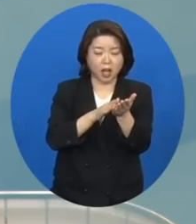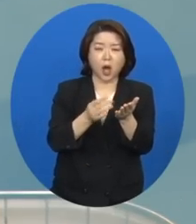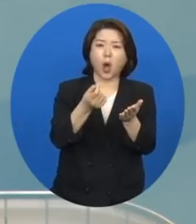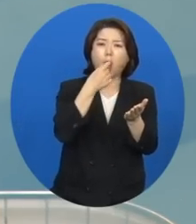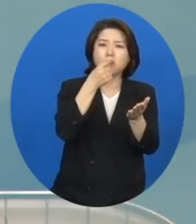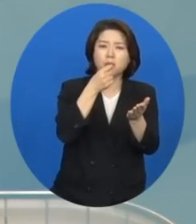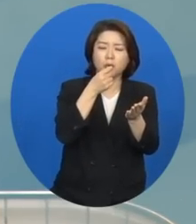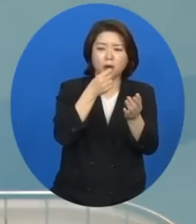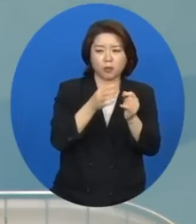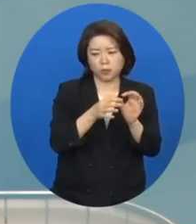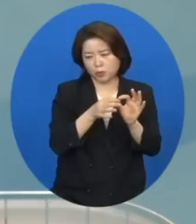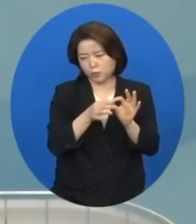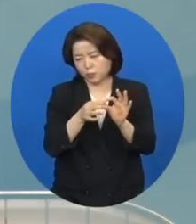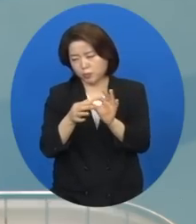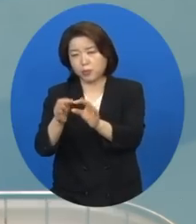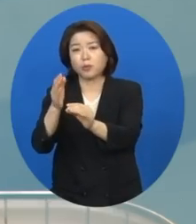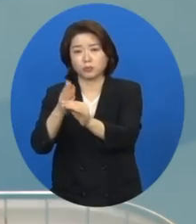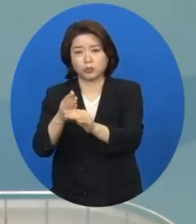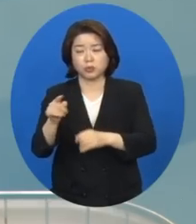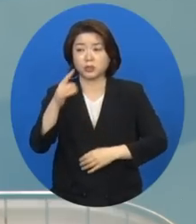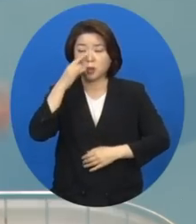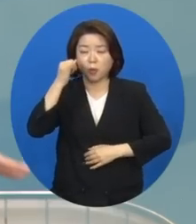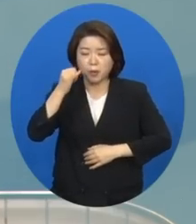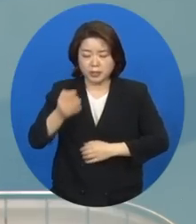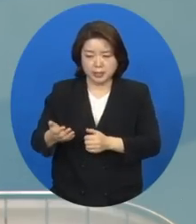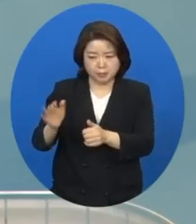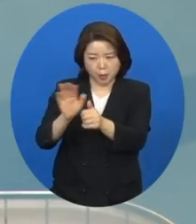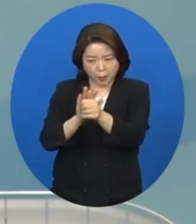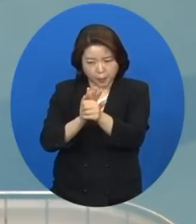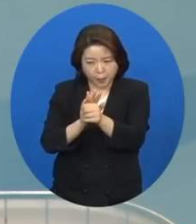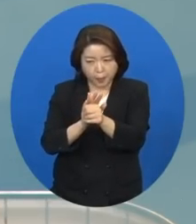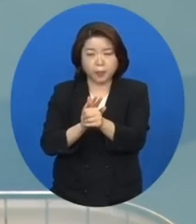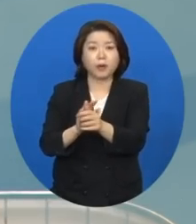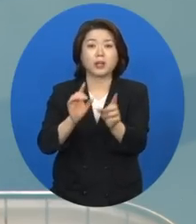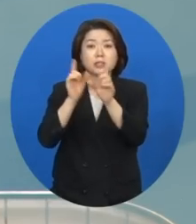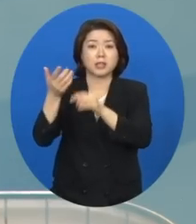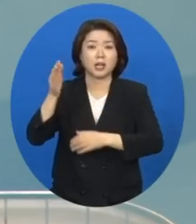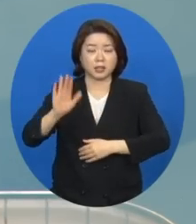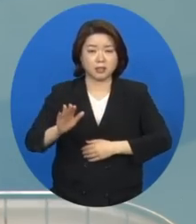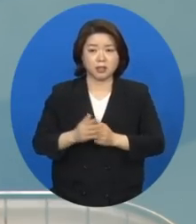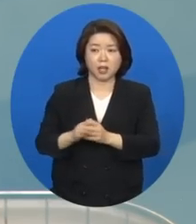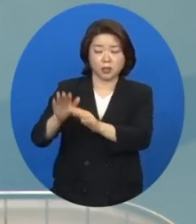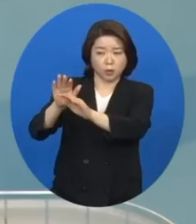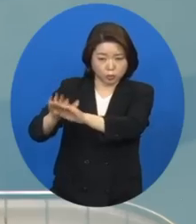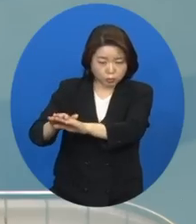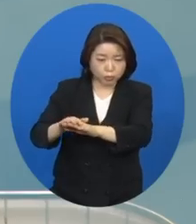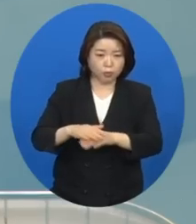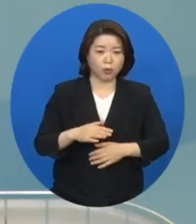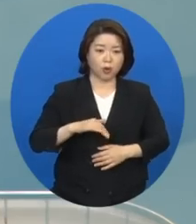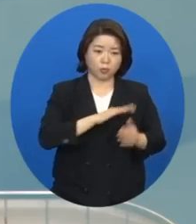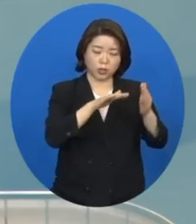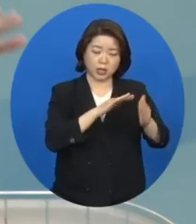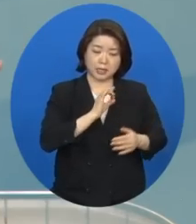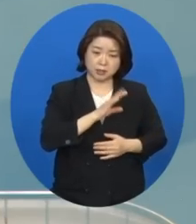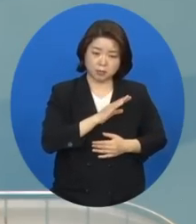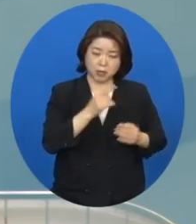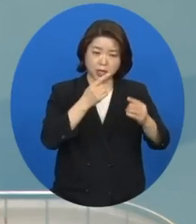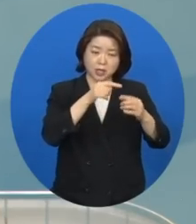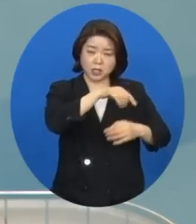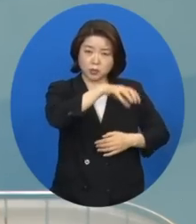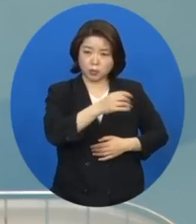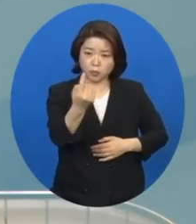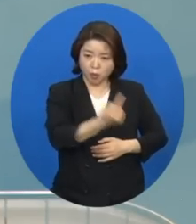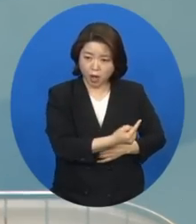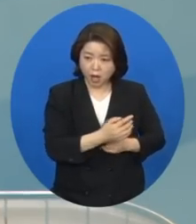함께 모시고 살고 있는데 그 어머니를 두고 선한목자교회 우리 가족만 오느냐, 그냥 그곳에서